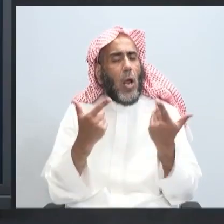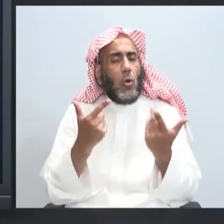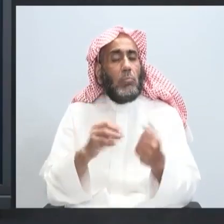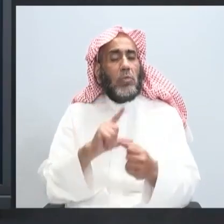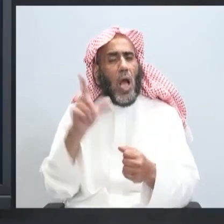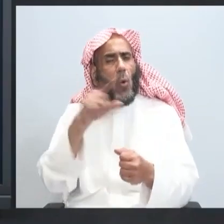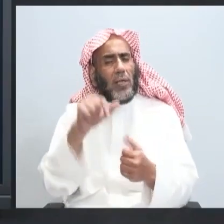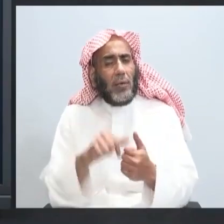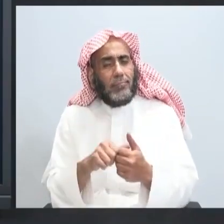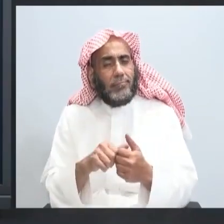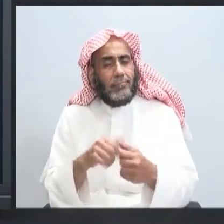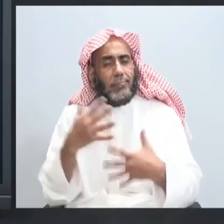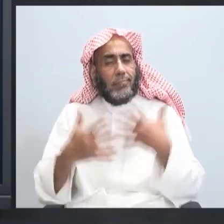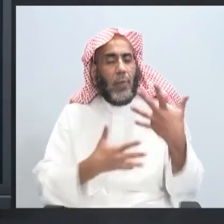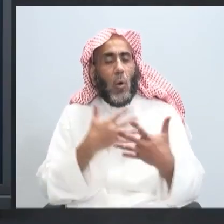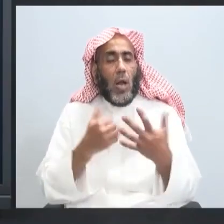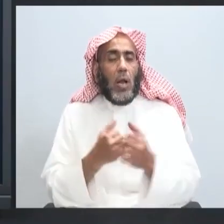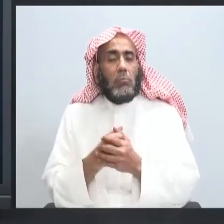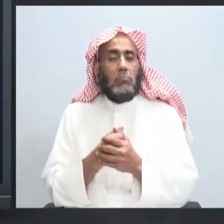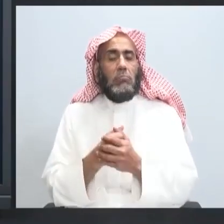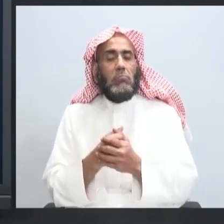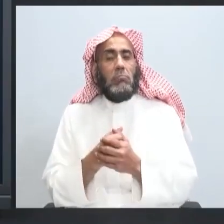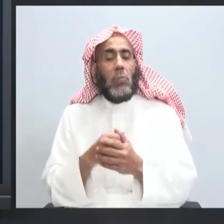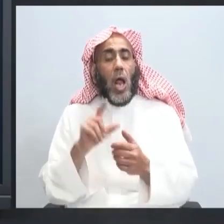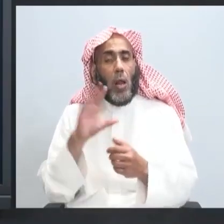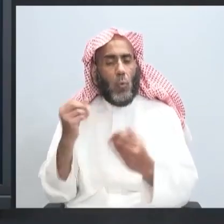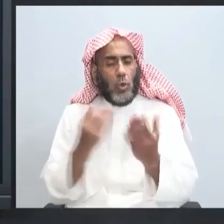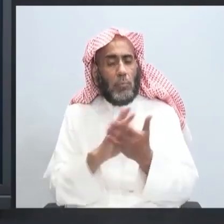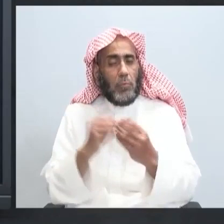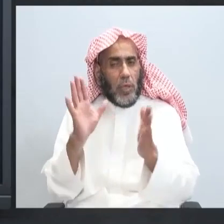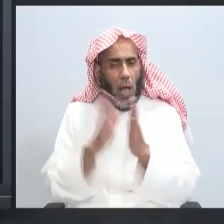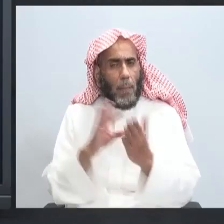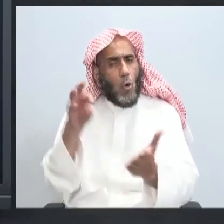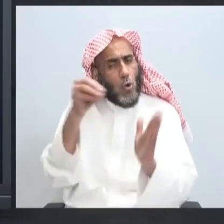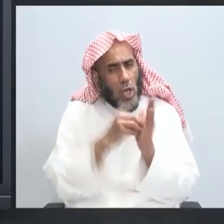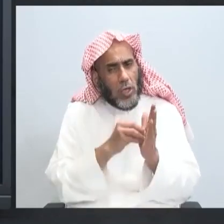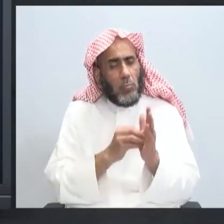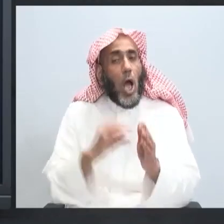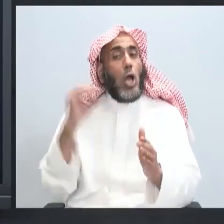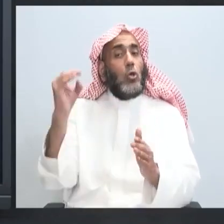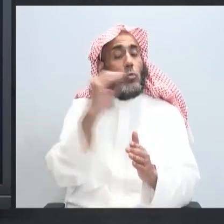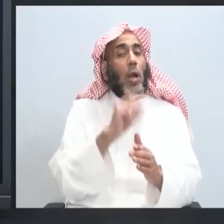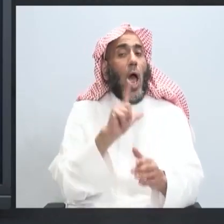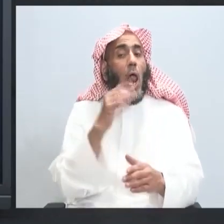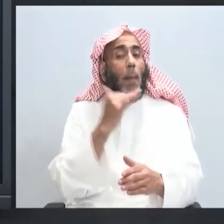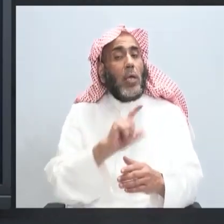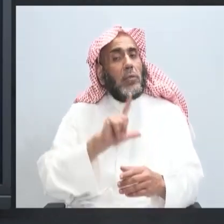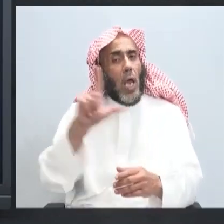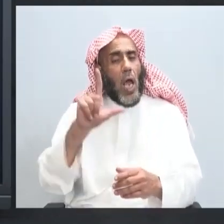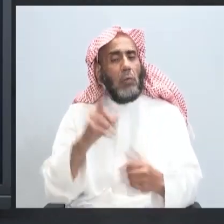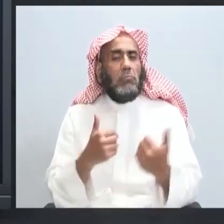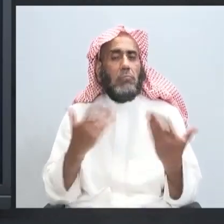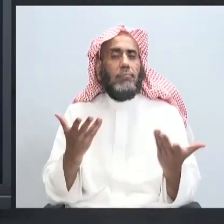صحيح ام خاطئ المعجم كتاب يجمع الجمل العربيه